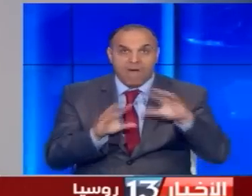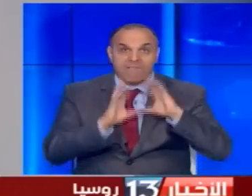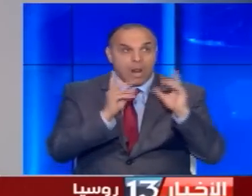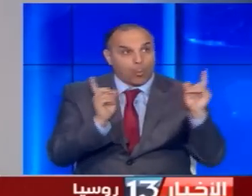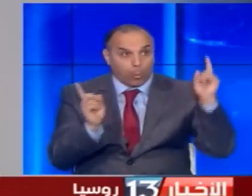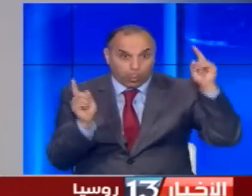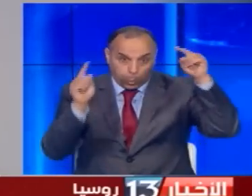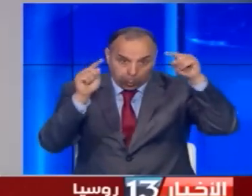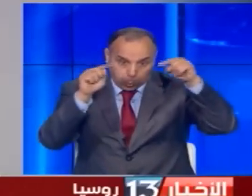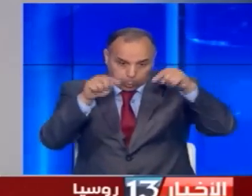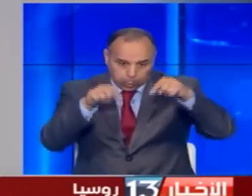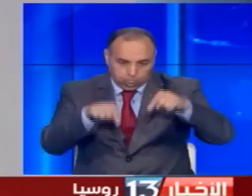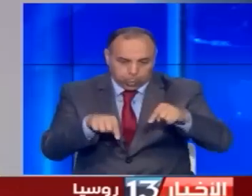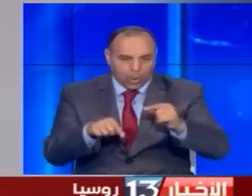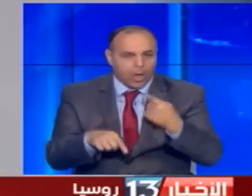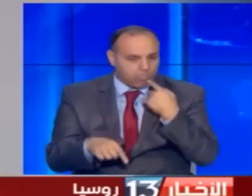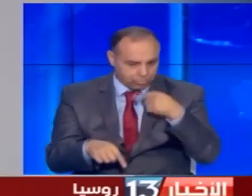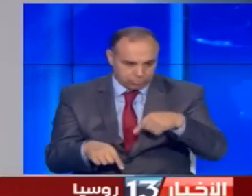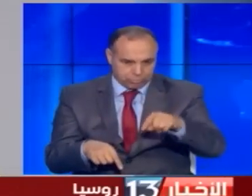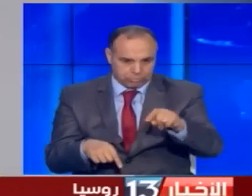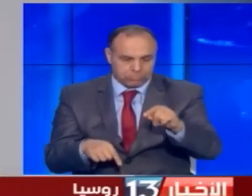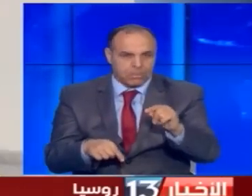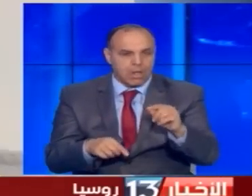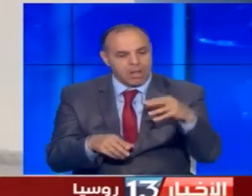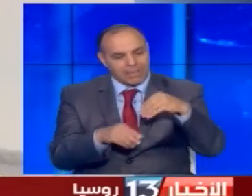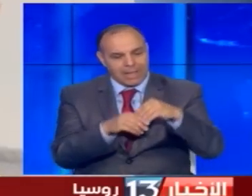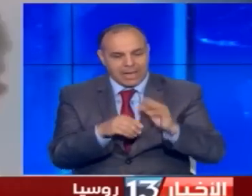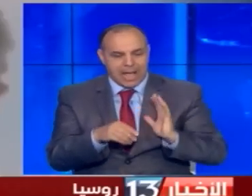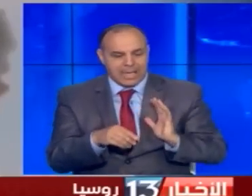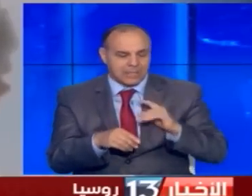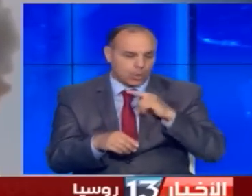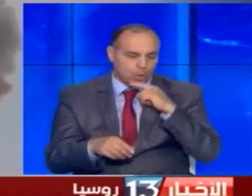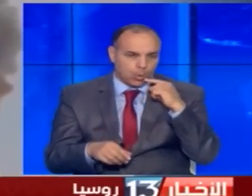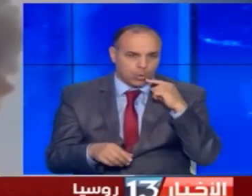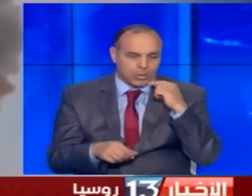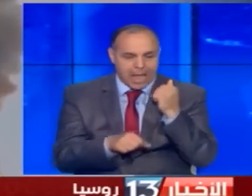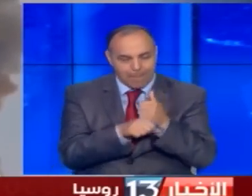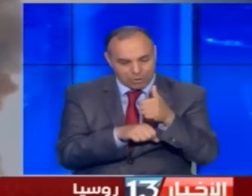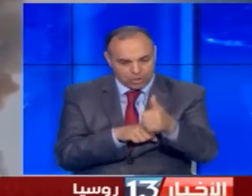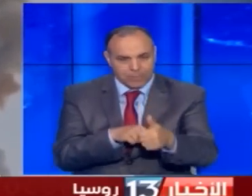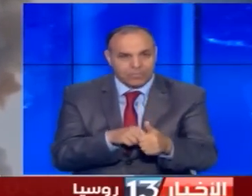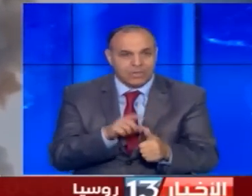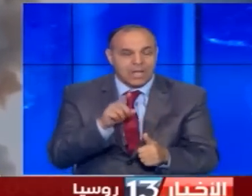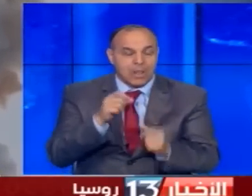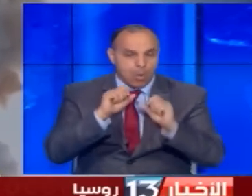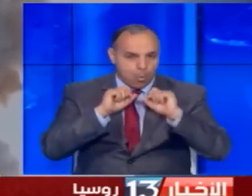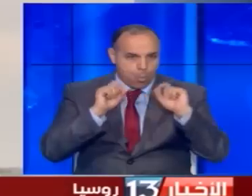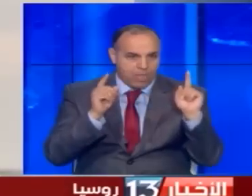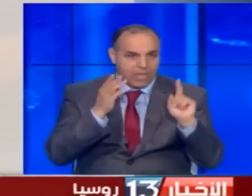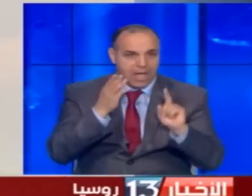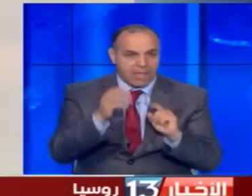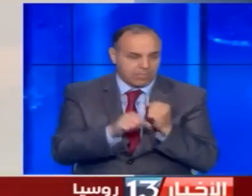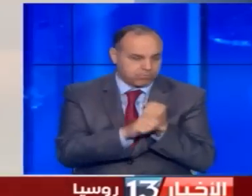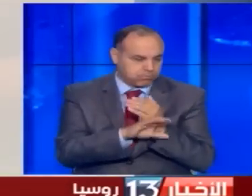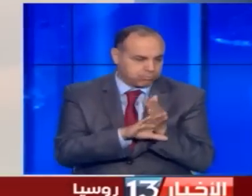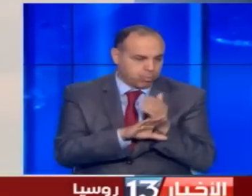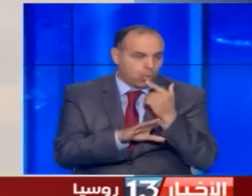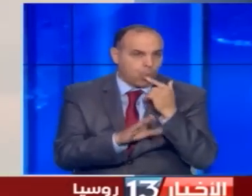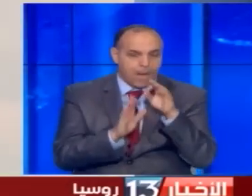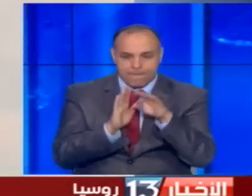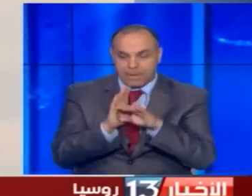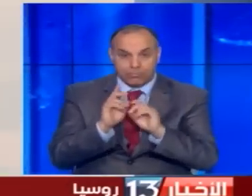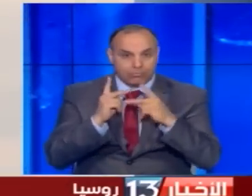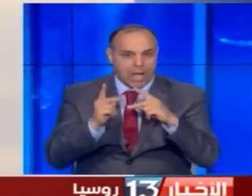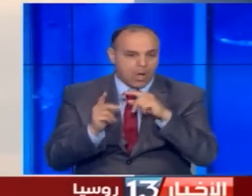للقارات، ستدخل حيز عمل القوات المسلحة الروسية العام المقبل، موضحا أنها إنجاز نوعي